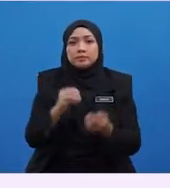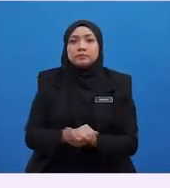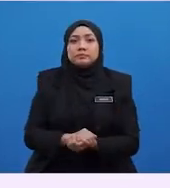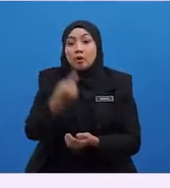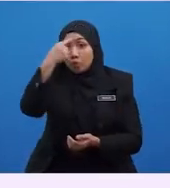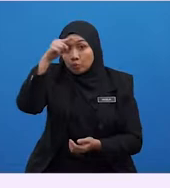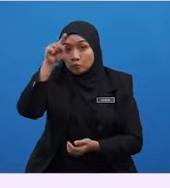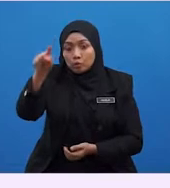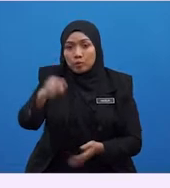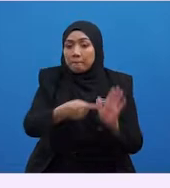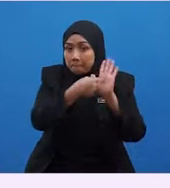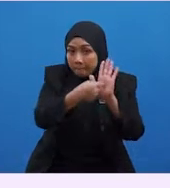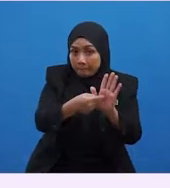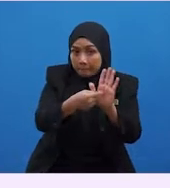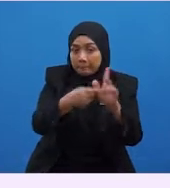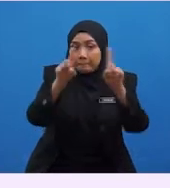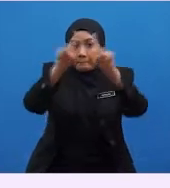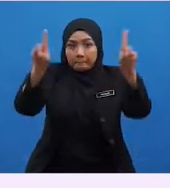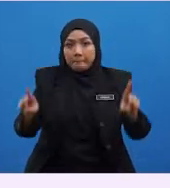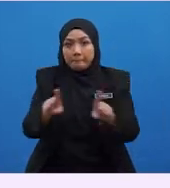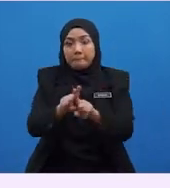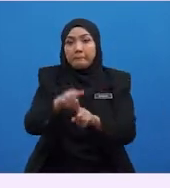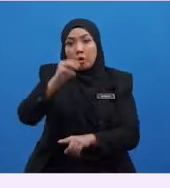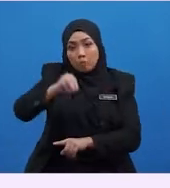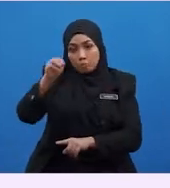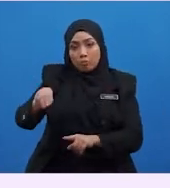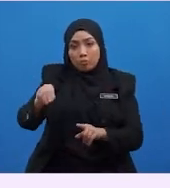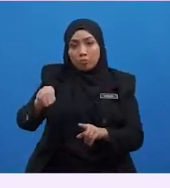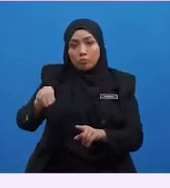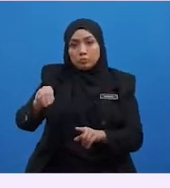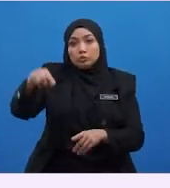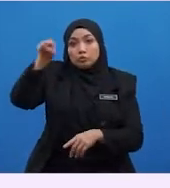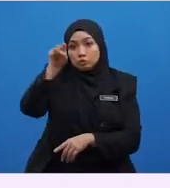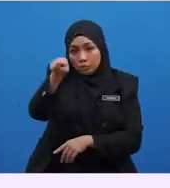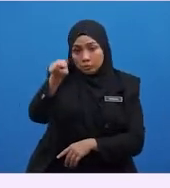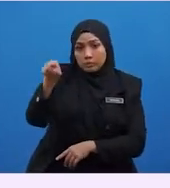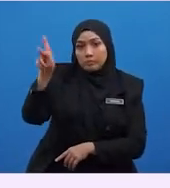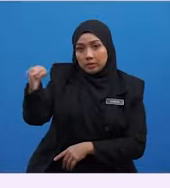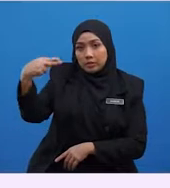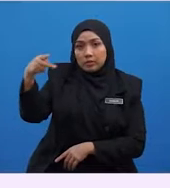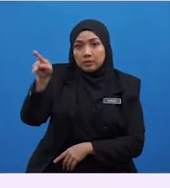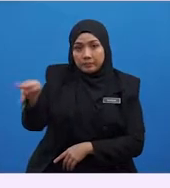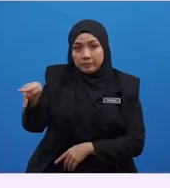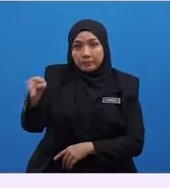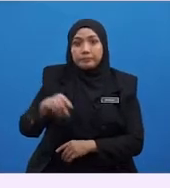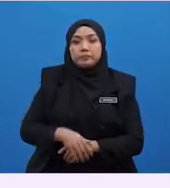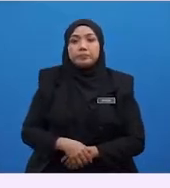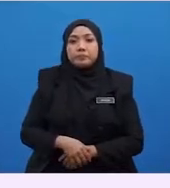Untuk memaparkan halaman paparmurid.php, tuliskan URL berikut di pelayar web